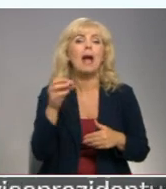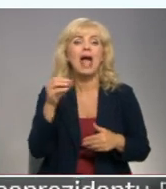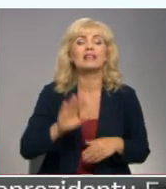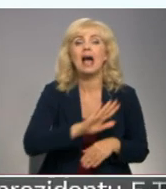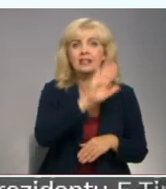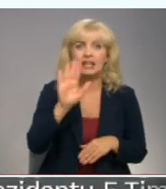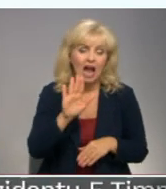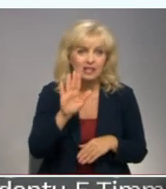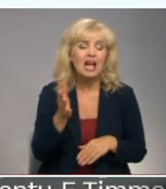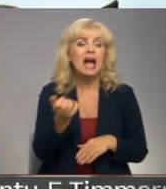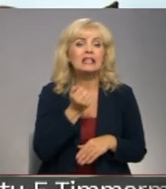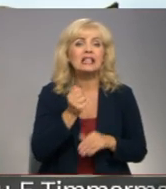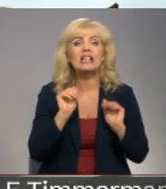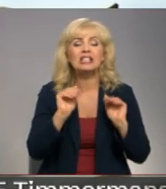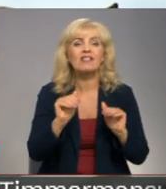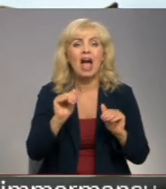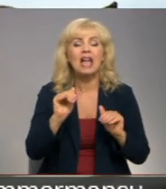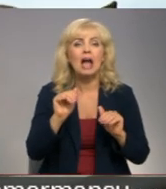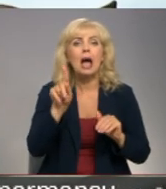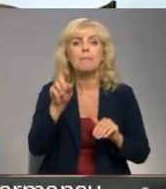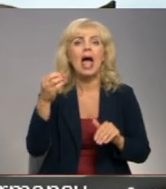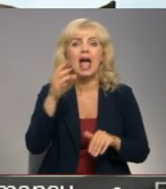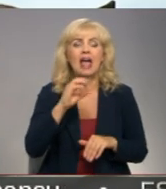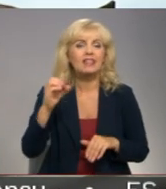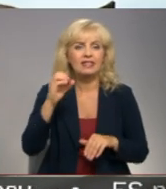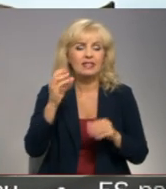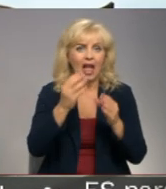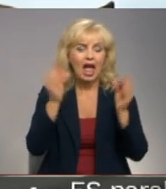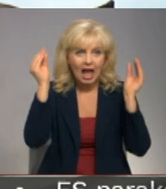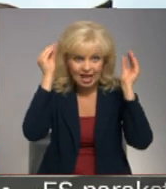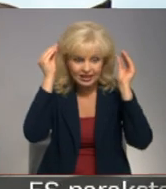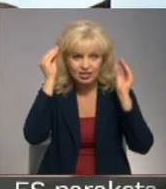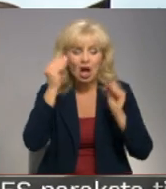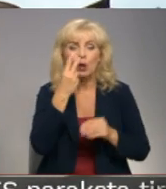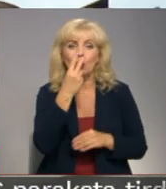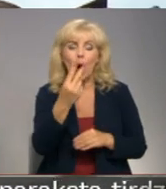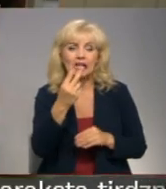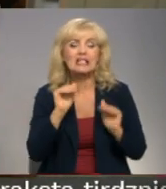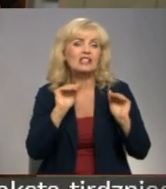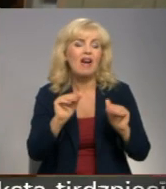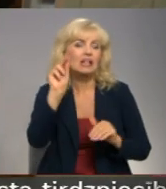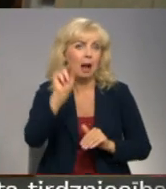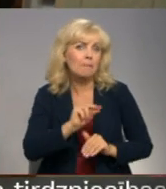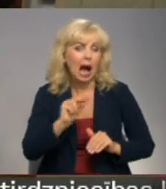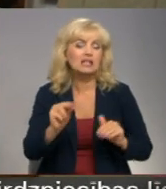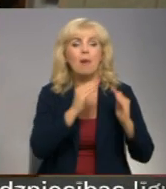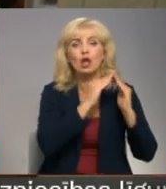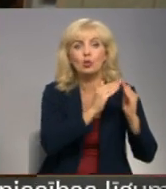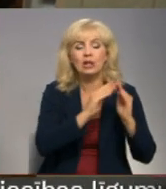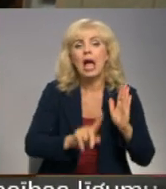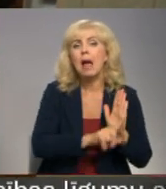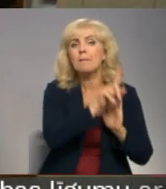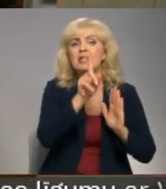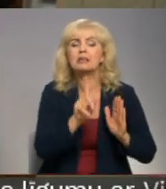arī svētais Pēters, kas uz sanākušajiem noraugās no baznīcas jumta. Svētā Pētera Romas katoļu baznīcas pirmsākuma kurmenē